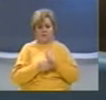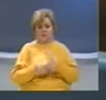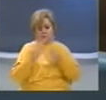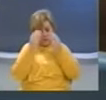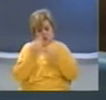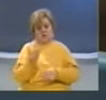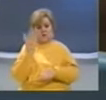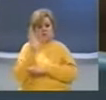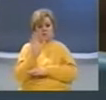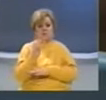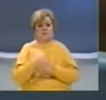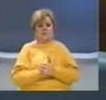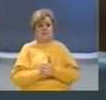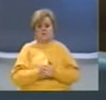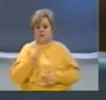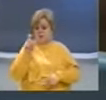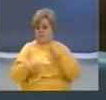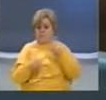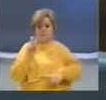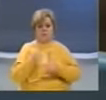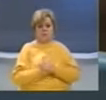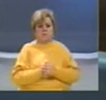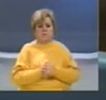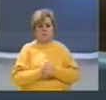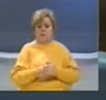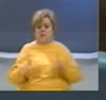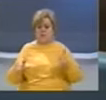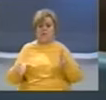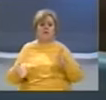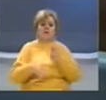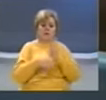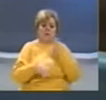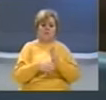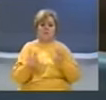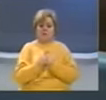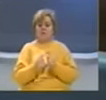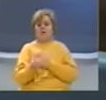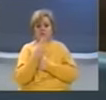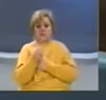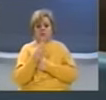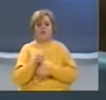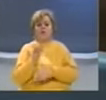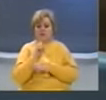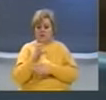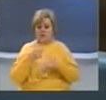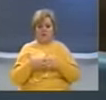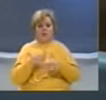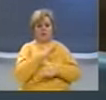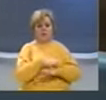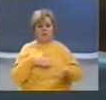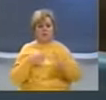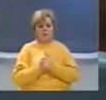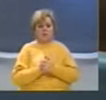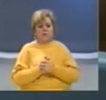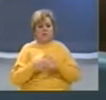kolegë deputet të gjitha subjekteve politike të japni kontributin e juaj me vërejtjet dhe sugjerimet të adresoni të Komisioni Parlamentar,